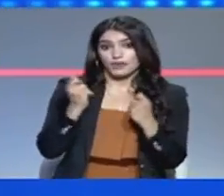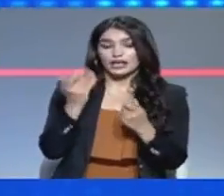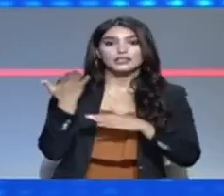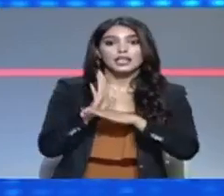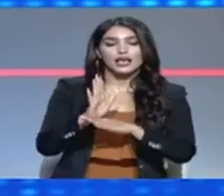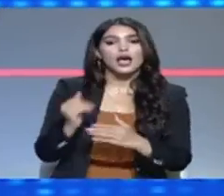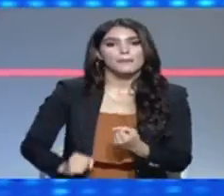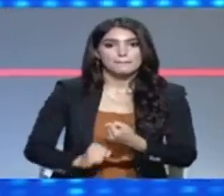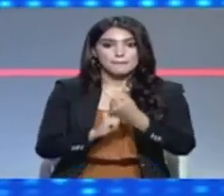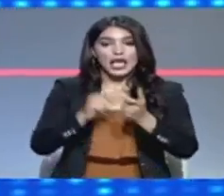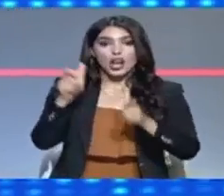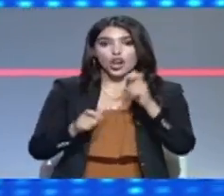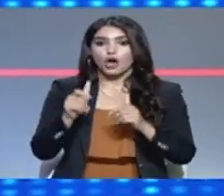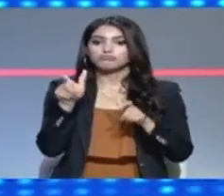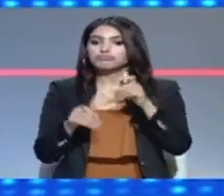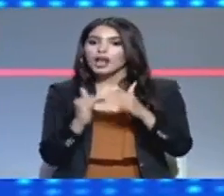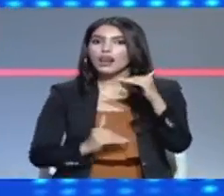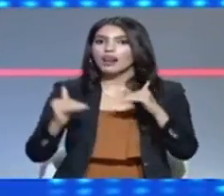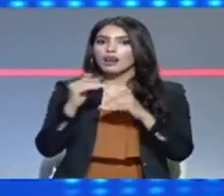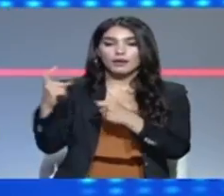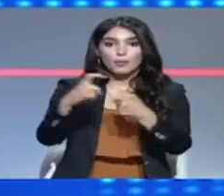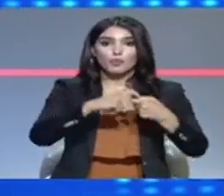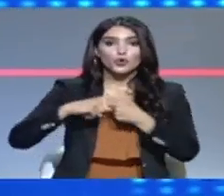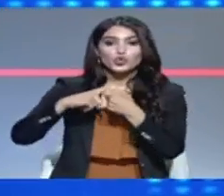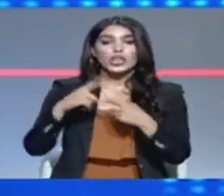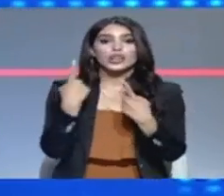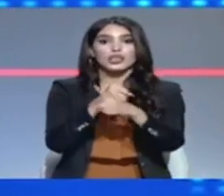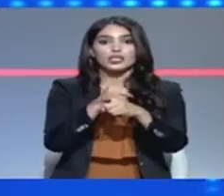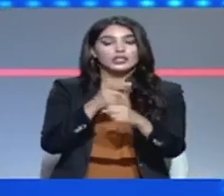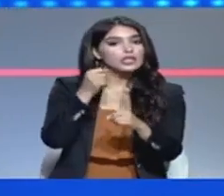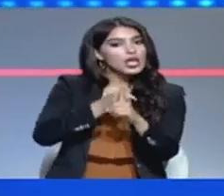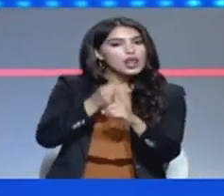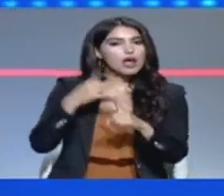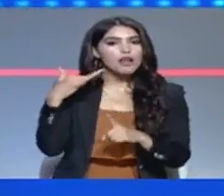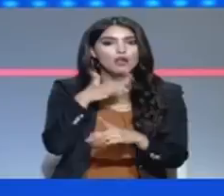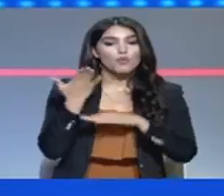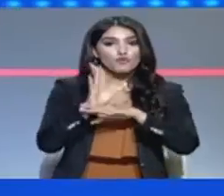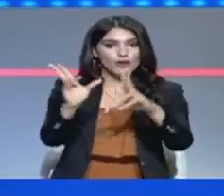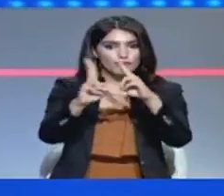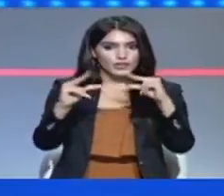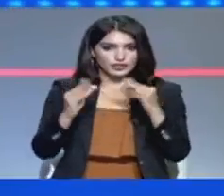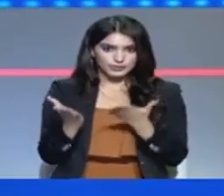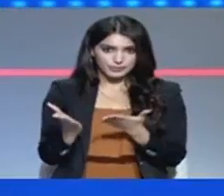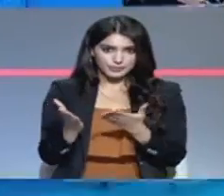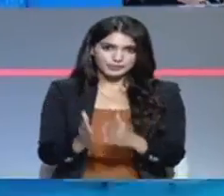قدرات اليافعين واليافعات للمشاركة في مكافحة الفساد وإعلاء قيم النزاهة